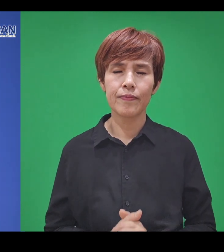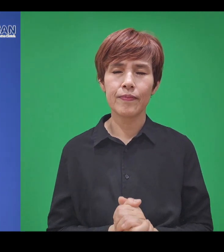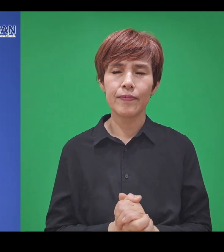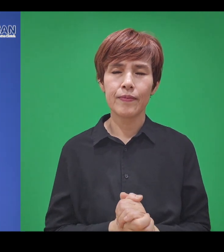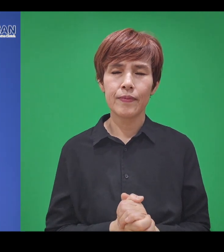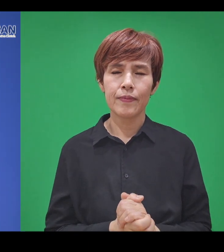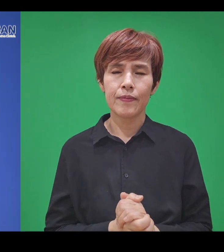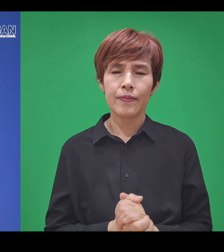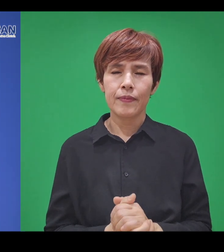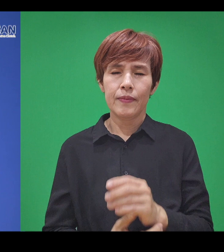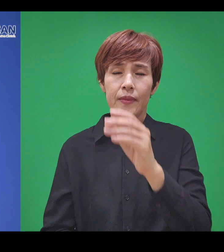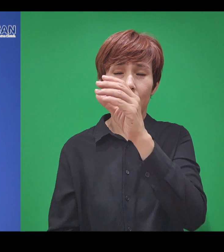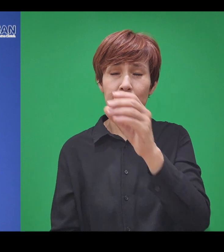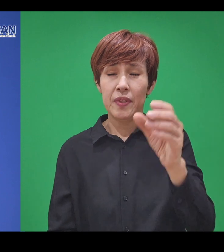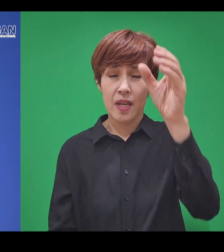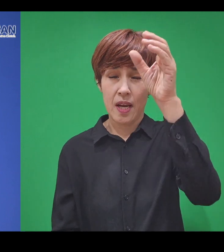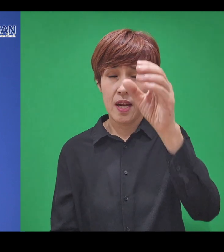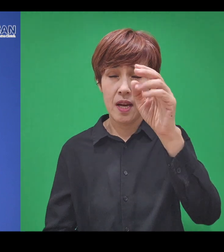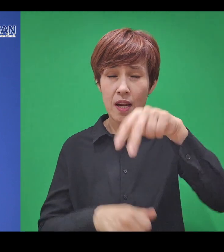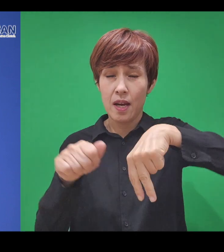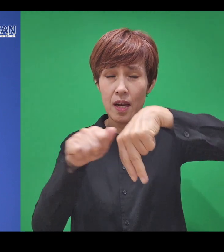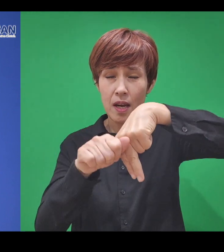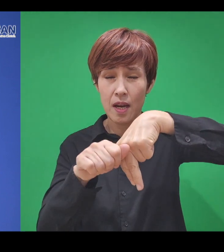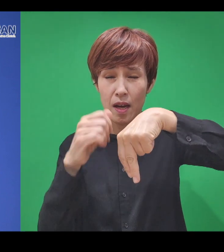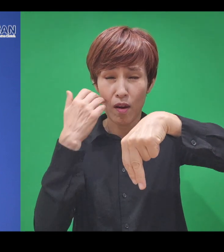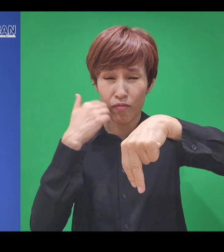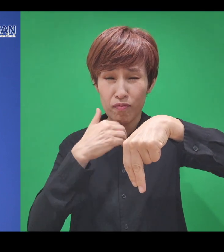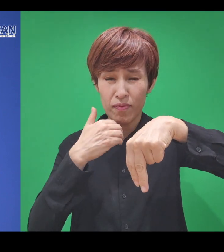원래 그 십자가에 제가 달렸어야 하죠.